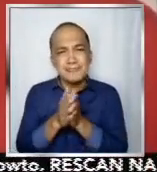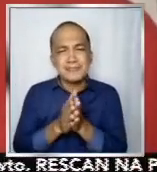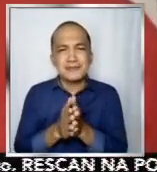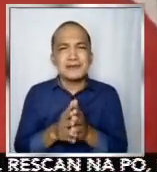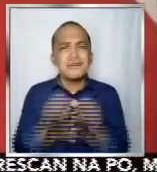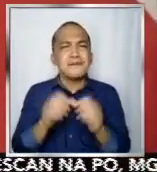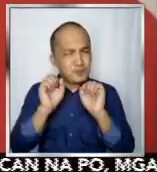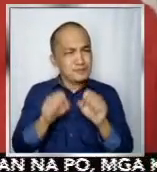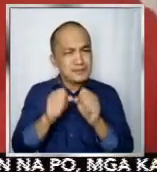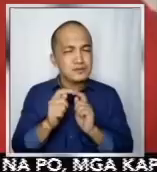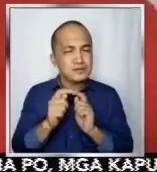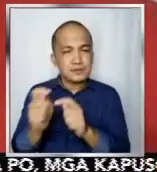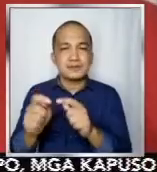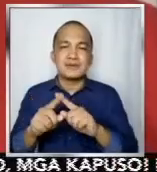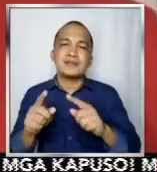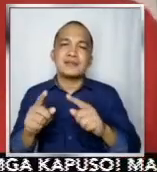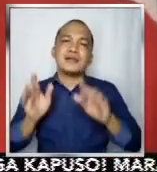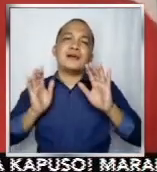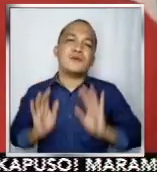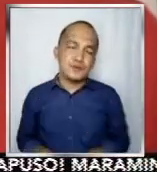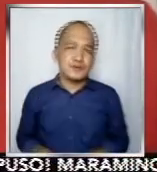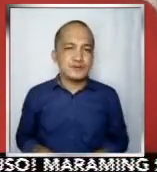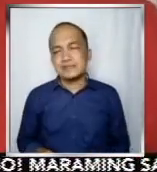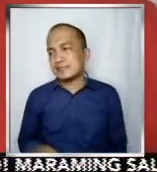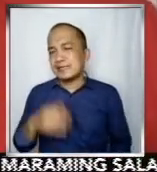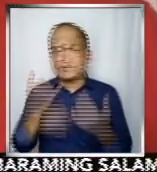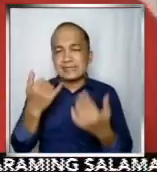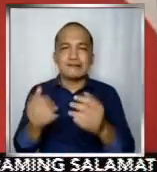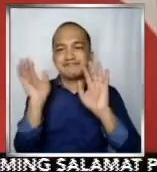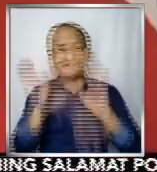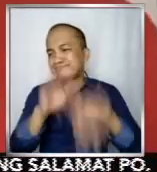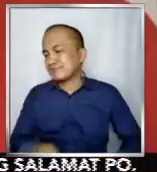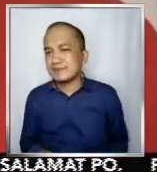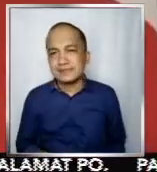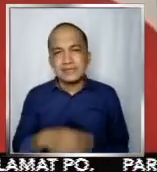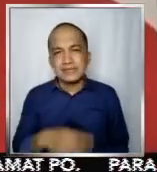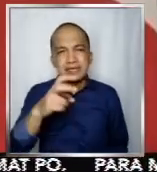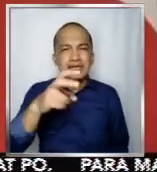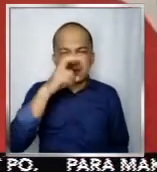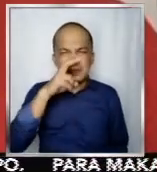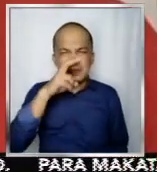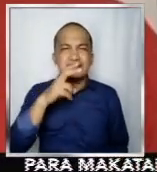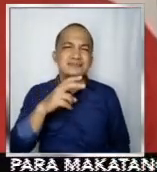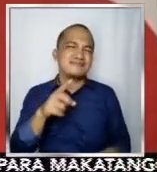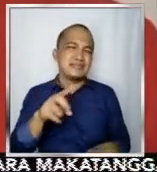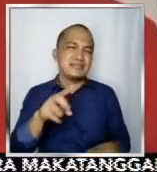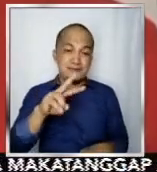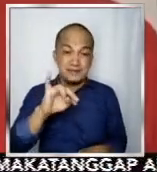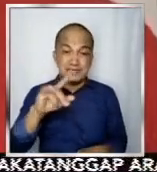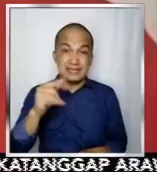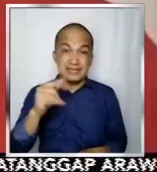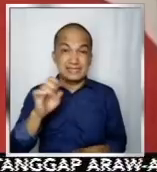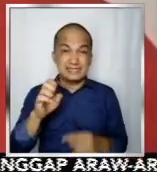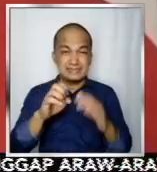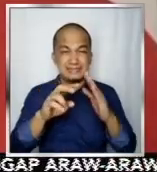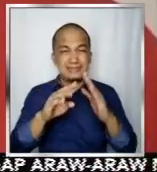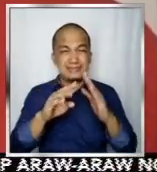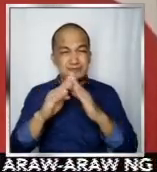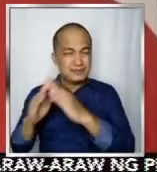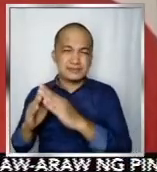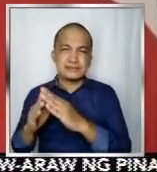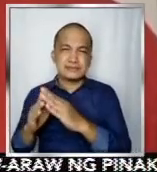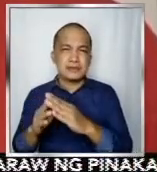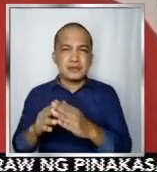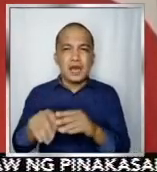ngayon sa village namin. At parang makapag-finishing ay sakit din sa ulo kasi gusto